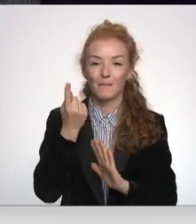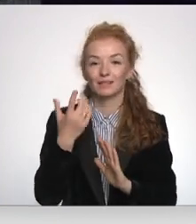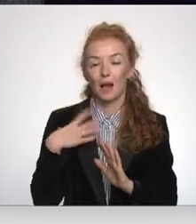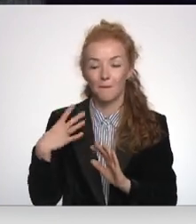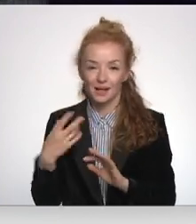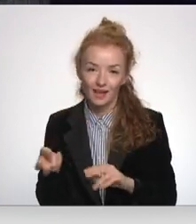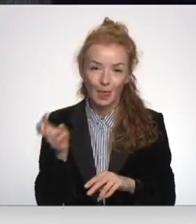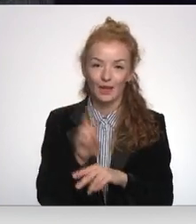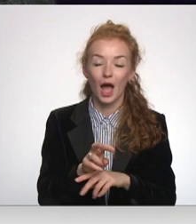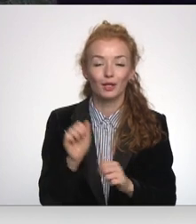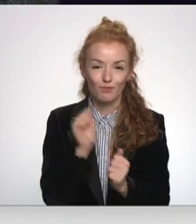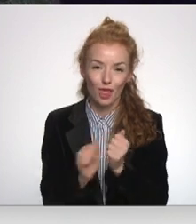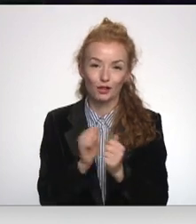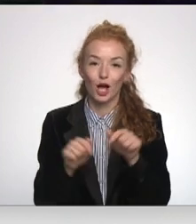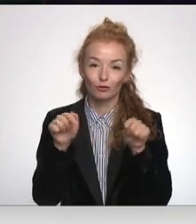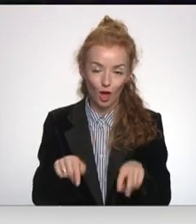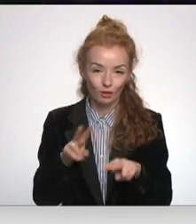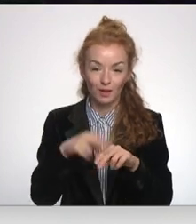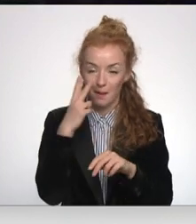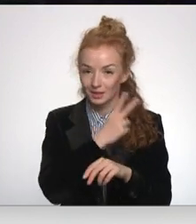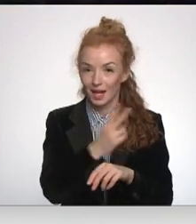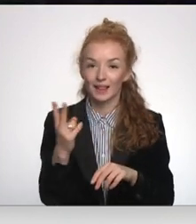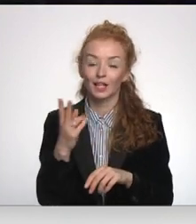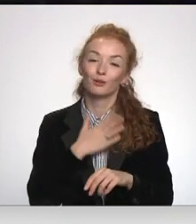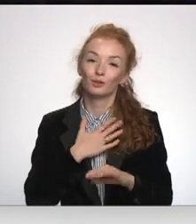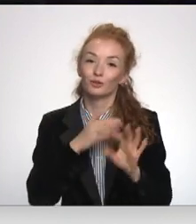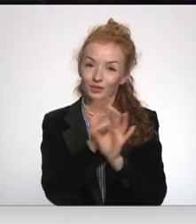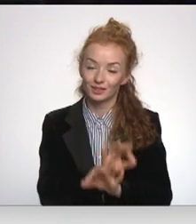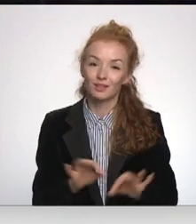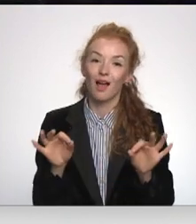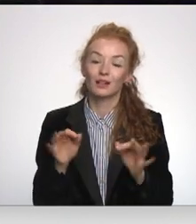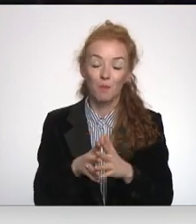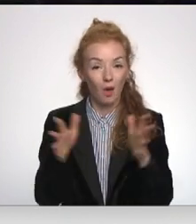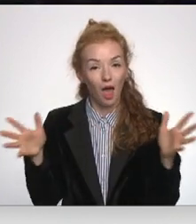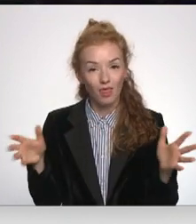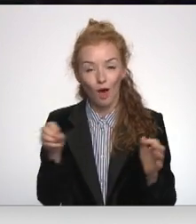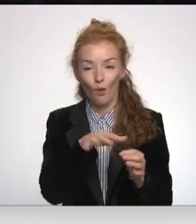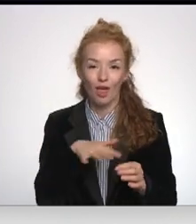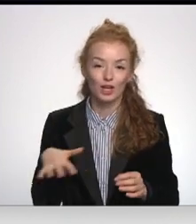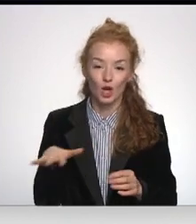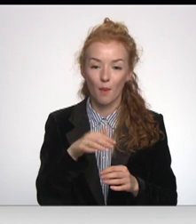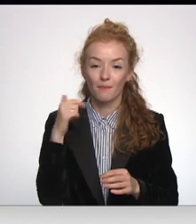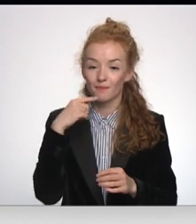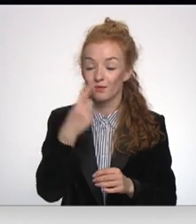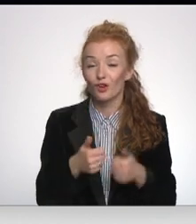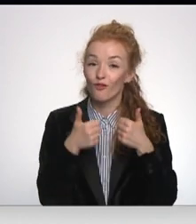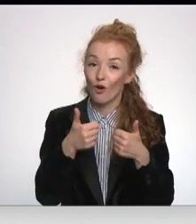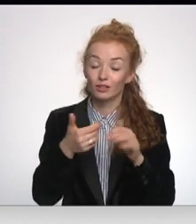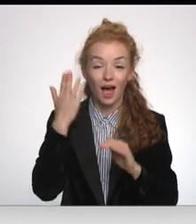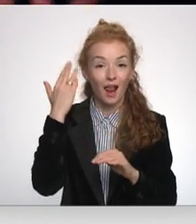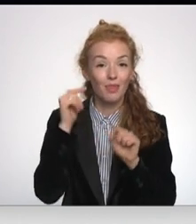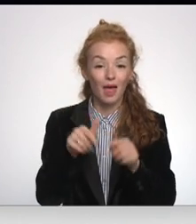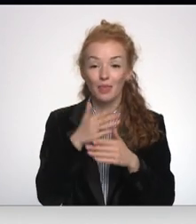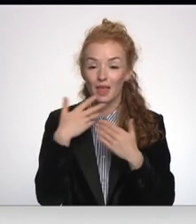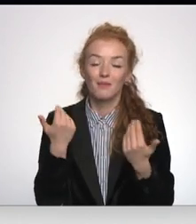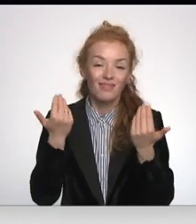atnāk tieši mazliet biežāk apskatīties šo te mūsu skaisto platāko Eiropā. Forši. Kādreiz tā nebija. Tagad